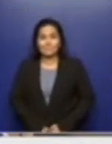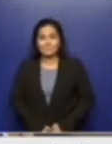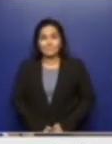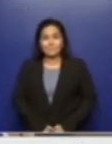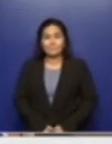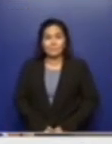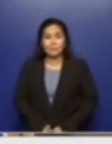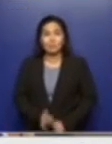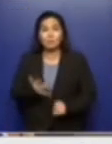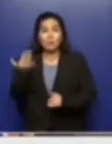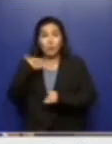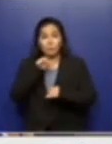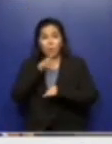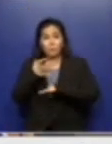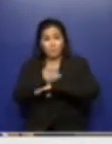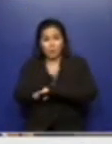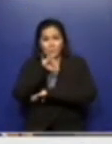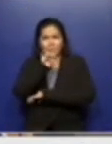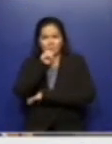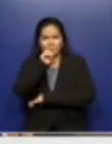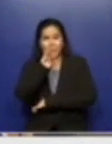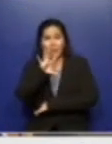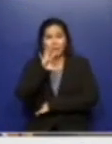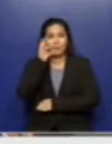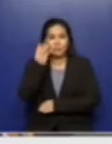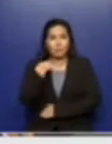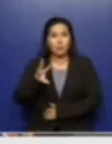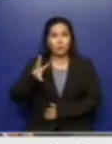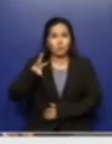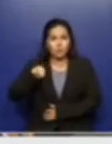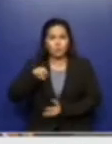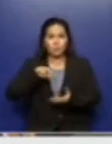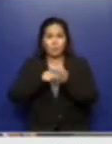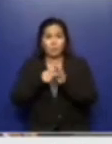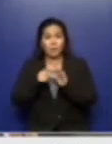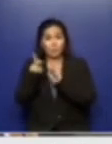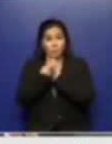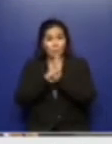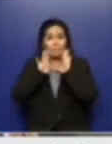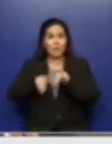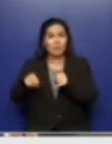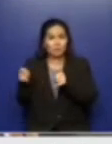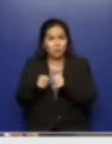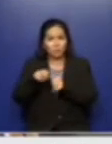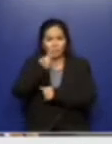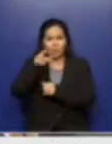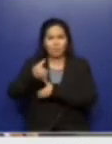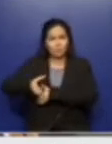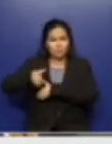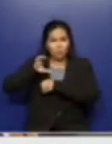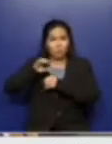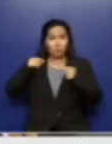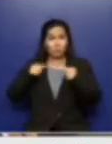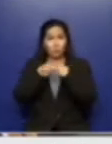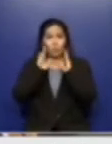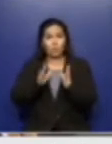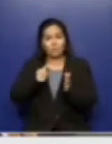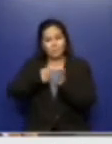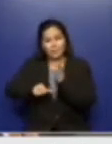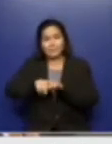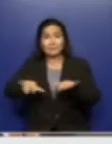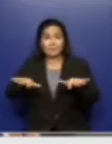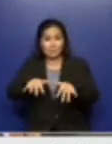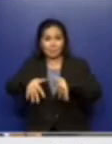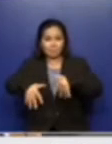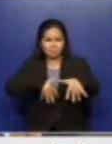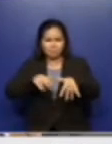เหลือ60นะฮะซึ่งกฎหมายเนี่ยมันมีลักษณะเป็นโทษนะครับเอามาใช้ย้อนหลังกับชาวบ้านหรือผู้เสียภาษีบุคคลธรรมดาเนี่ย